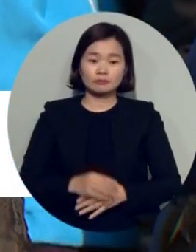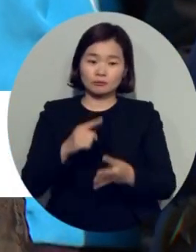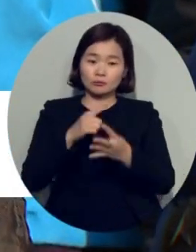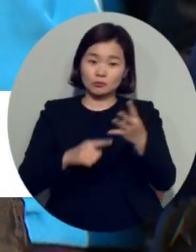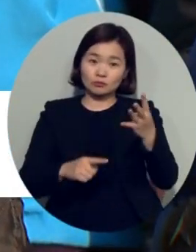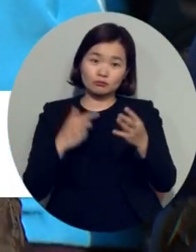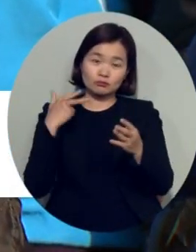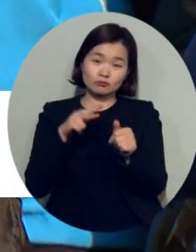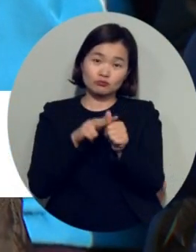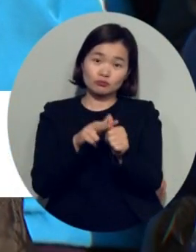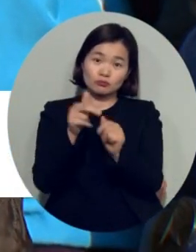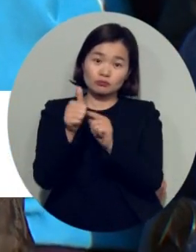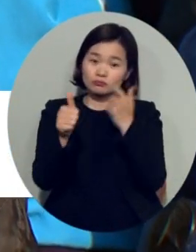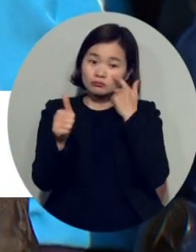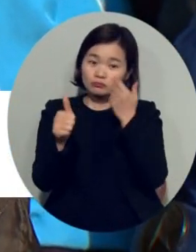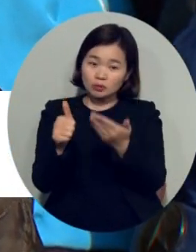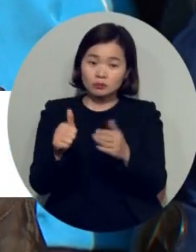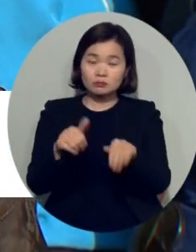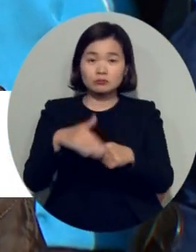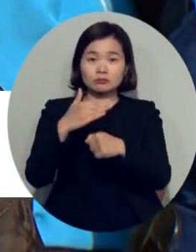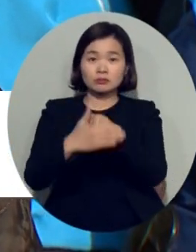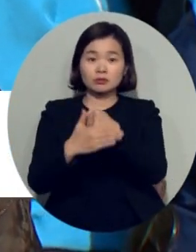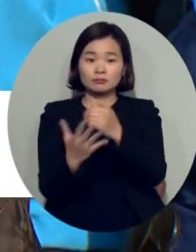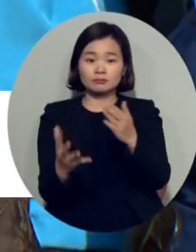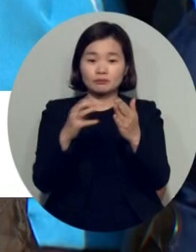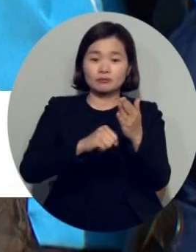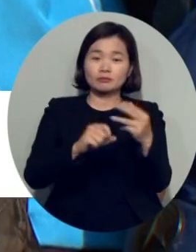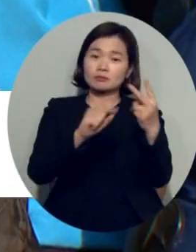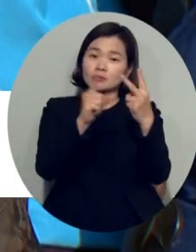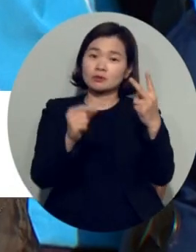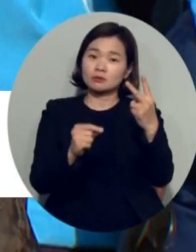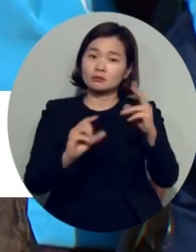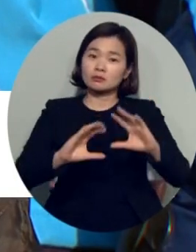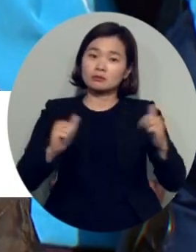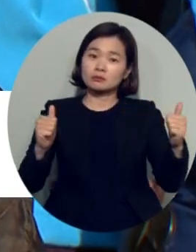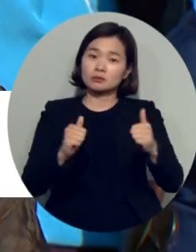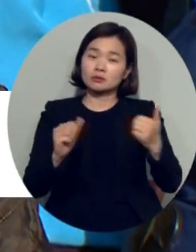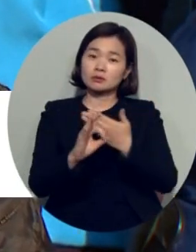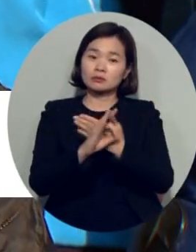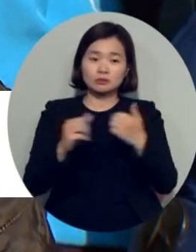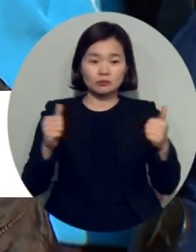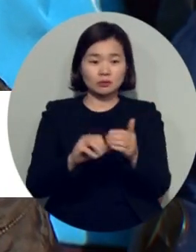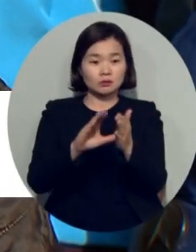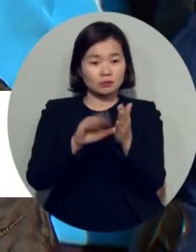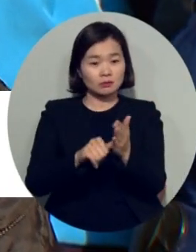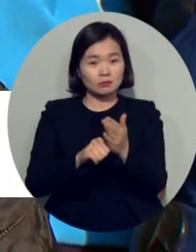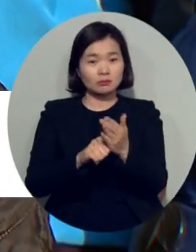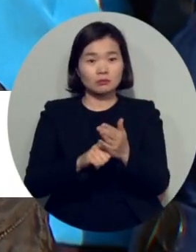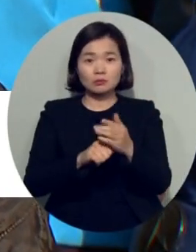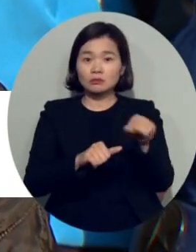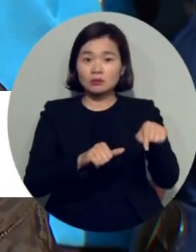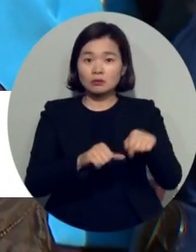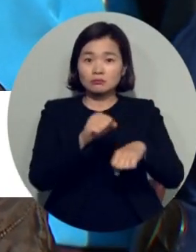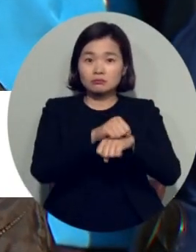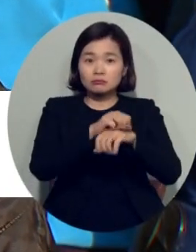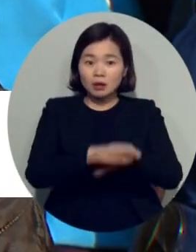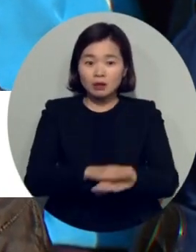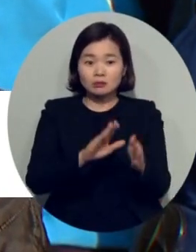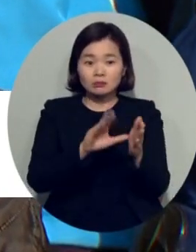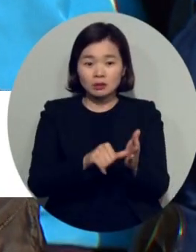후보님께 묻겠습니다. 대구 편입이 2월 국회 임시회의에서 처리하지 않을